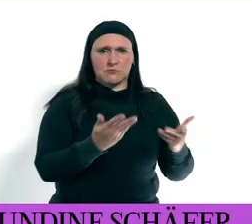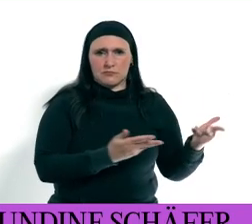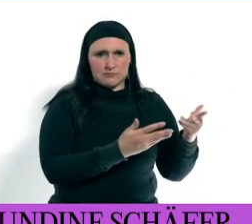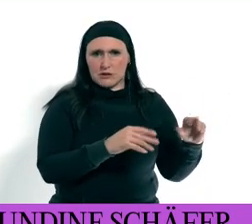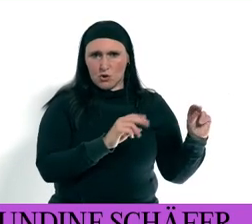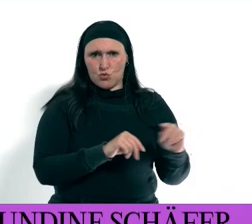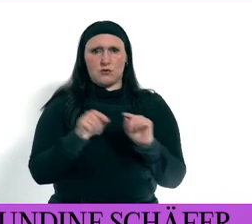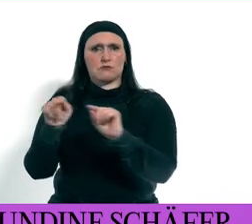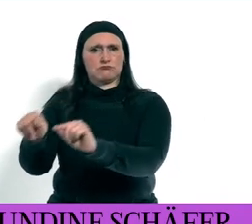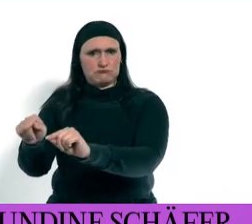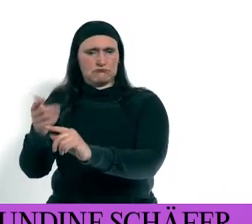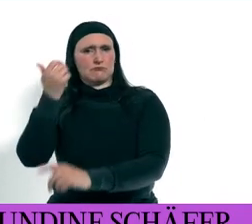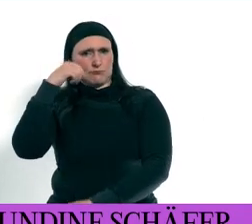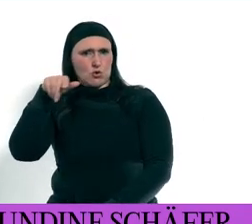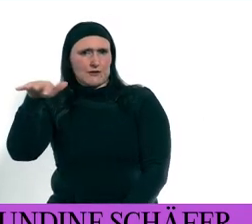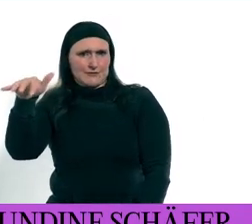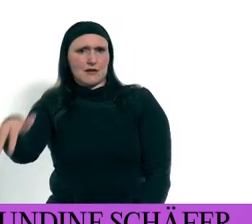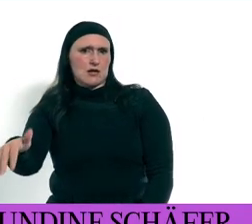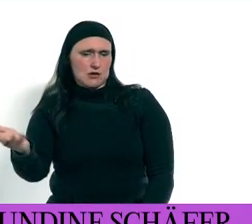Räume, an denen Menschen zusammenkommen können.